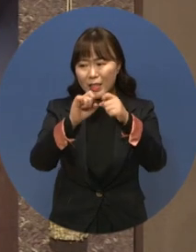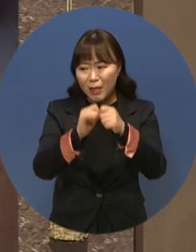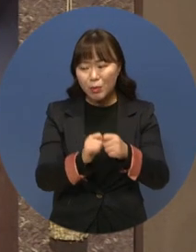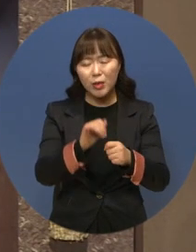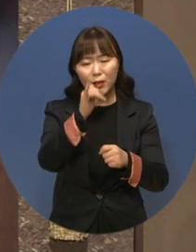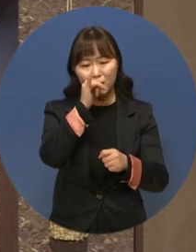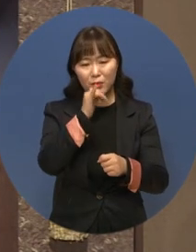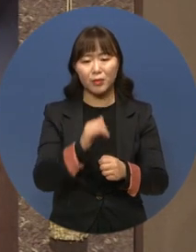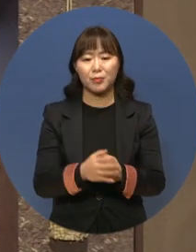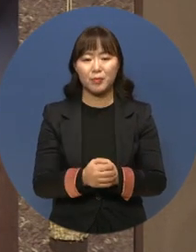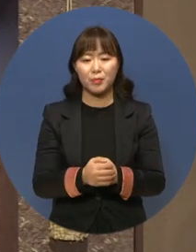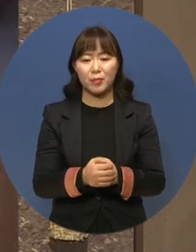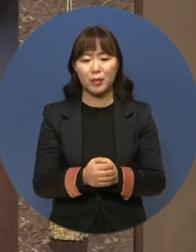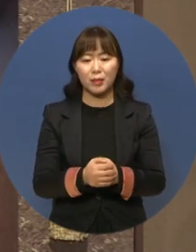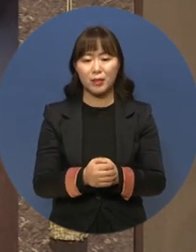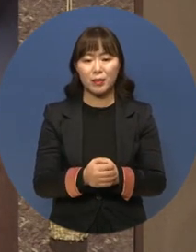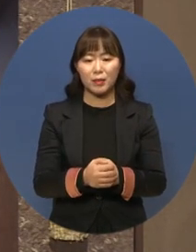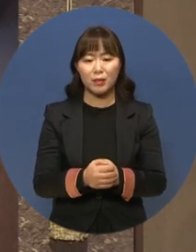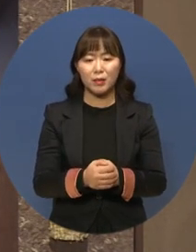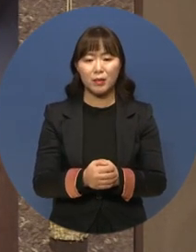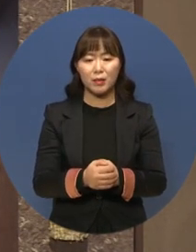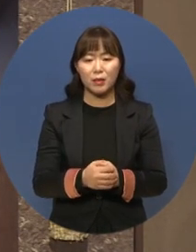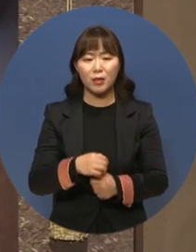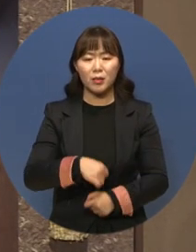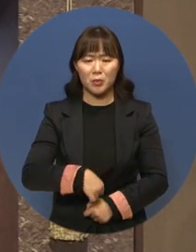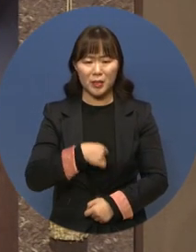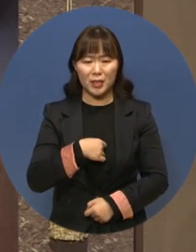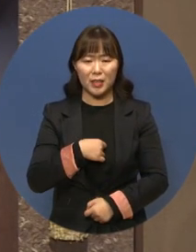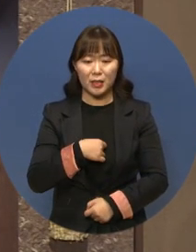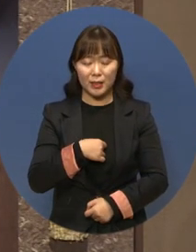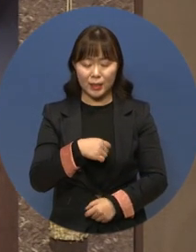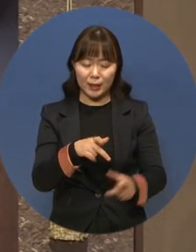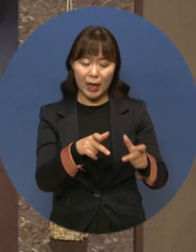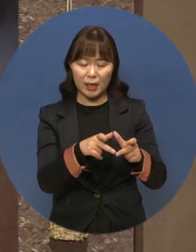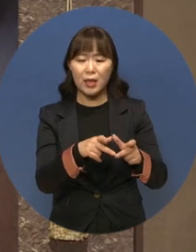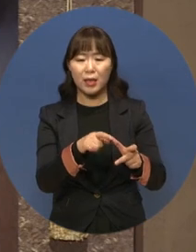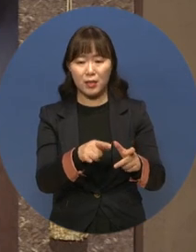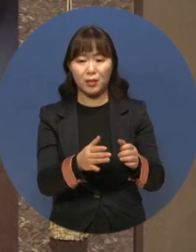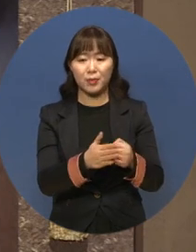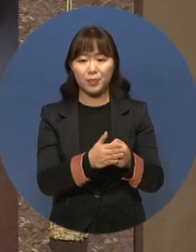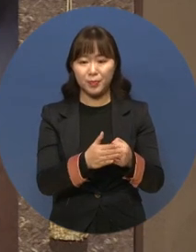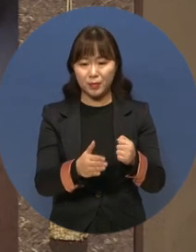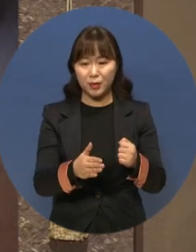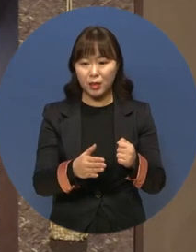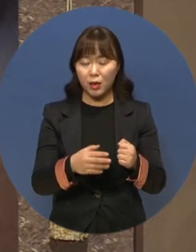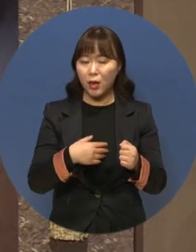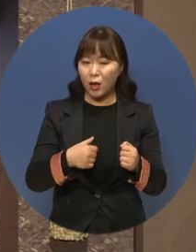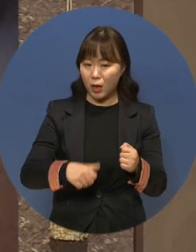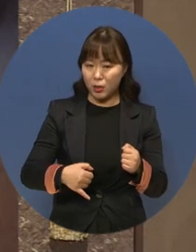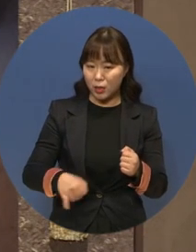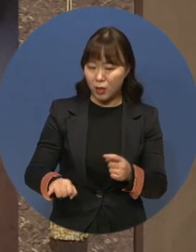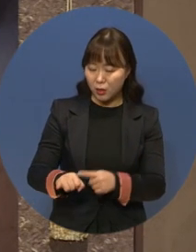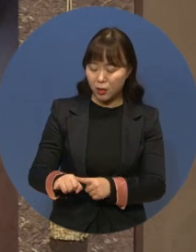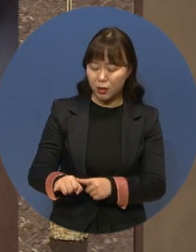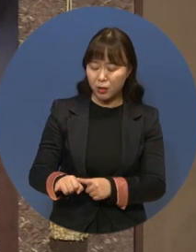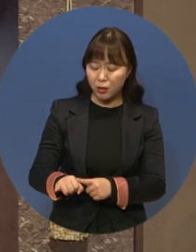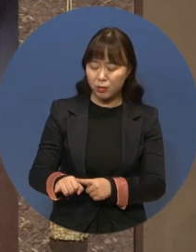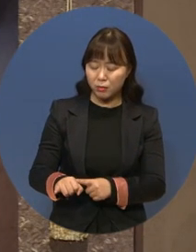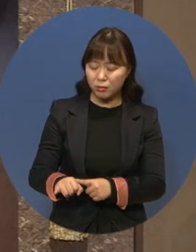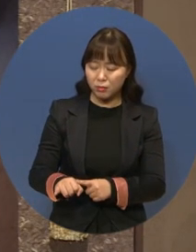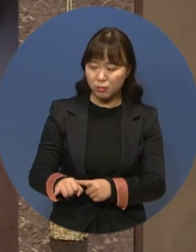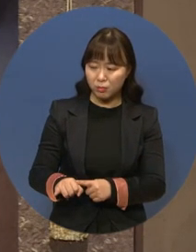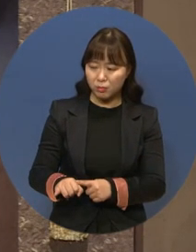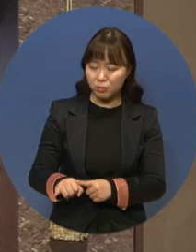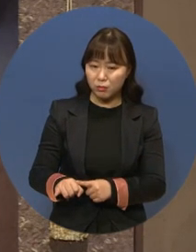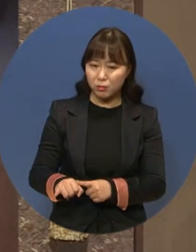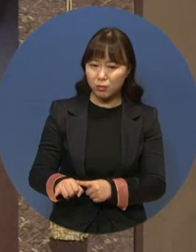것들인데요. 그리고 장애를 같이 겪고 있잖아요. 네. 사실. 그죠. 어떻게 보면 자식 부분들 그